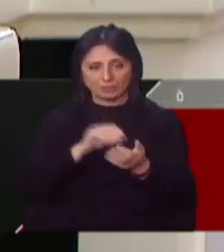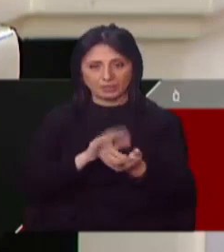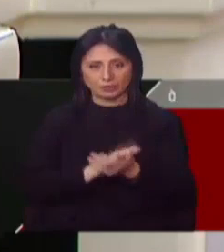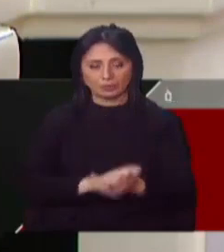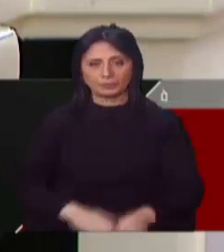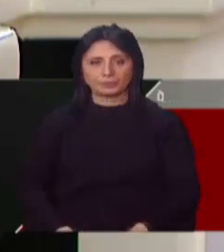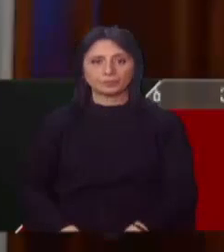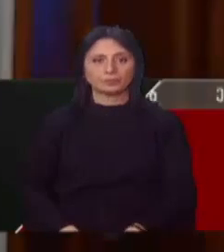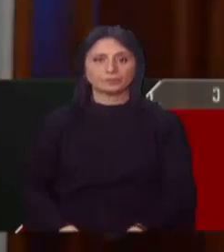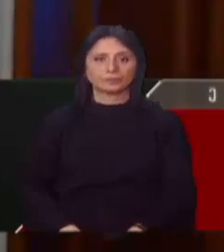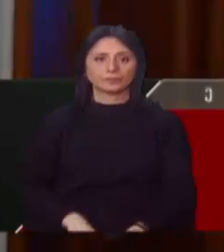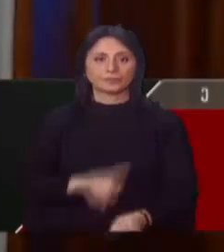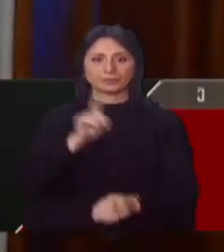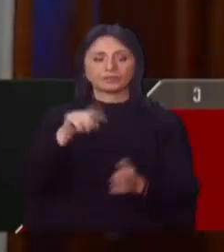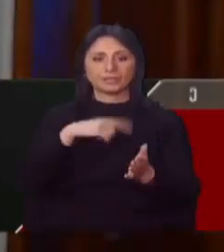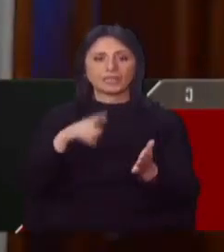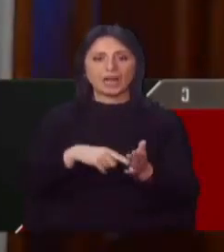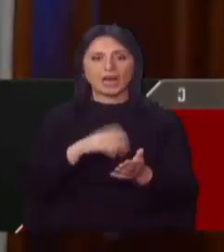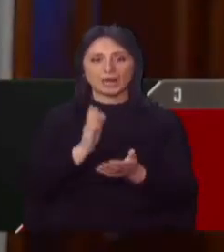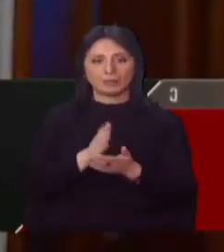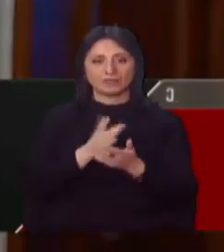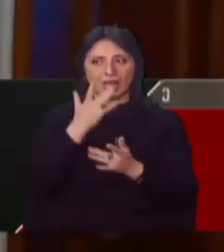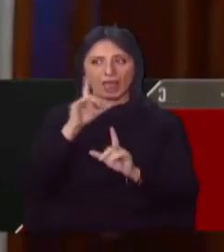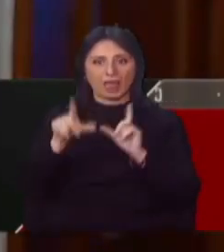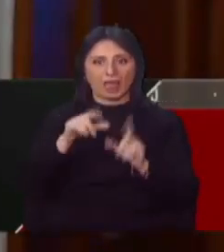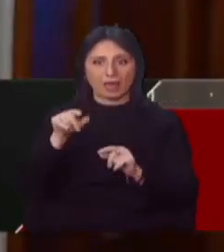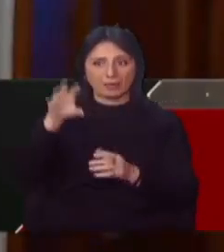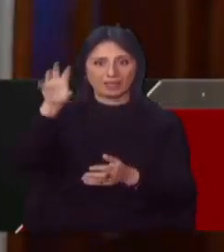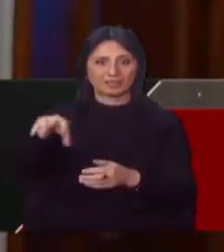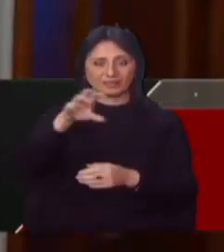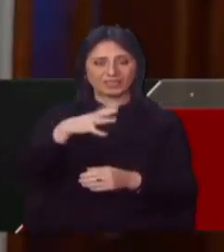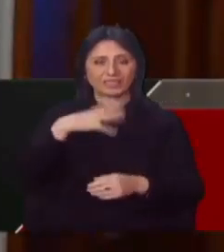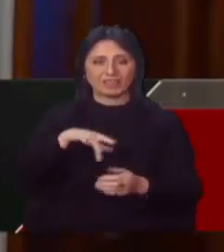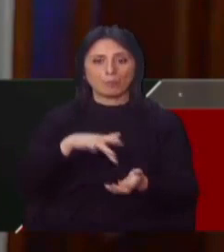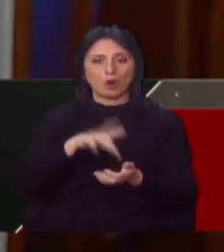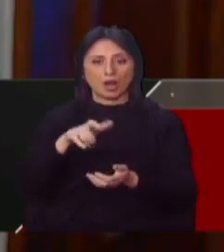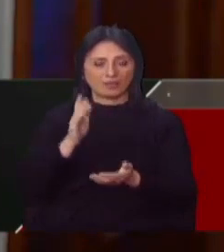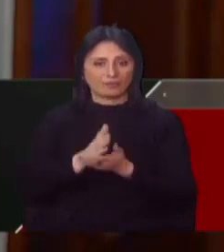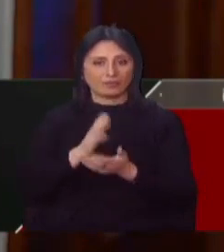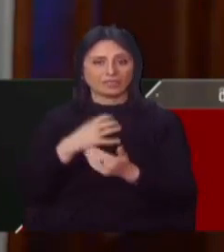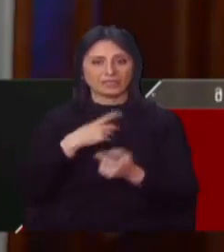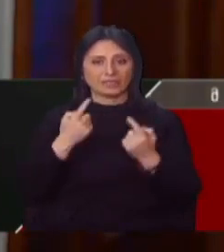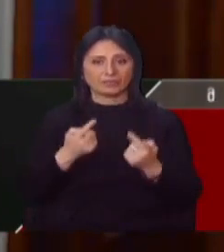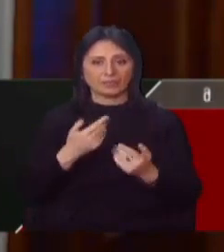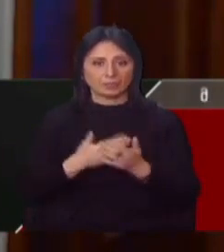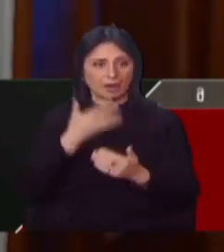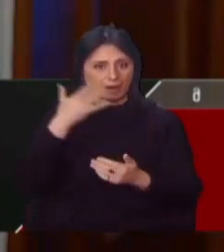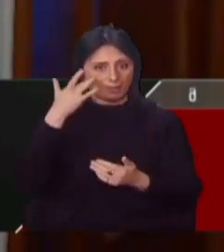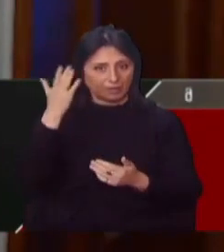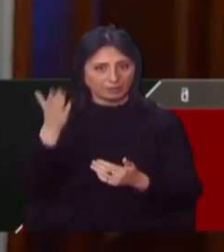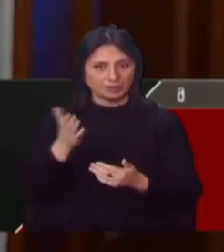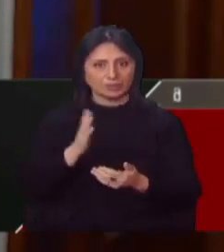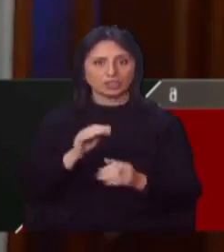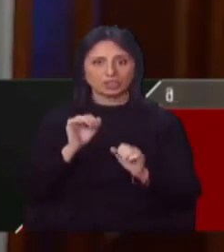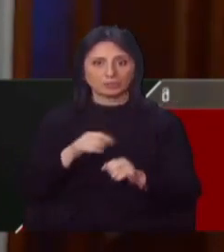apixiron. Im kala kepsi, sada tsaris emigrante bis concentrația, sakartvelos mokalake bis, siritadat, skvat Amerikis Shtatebshi